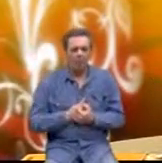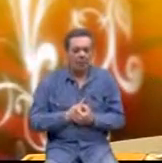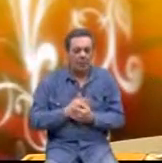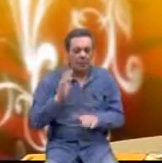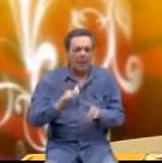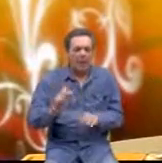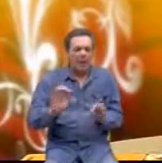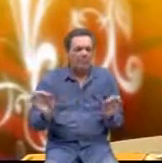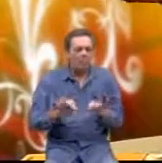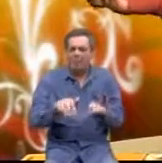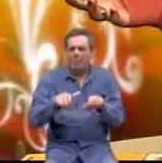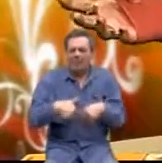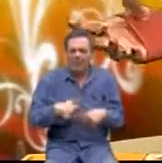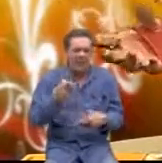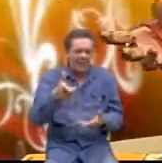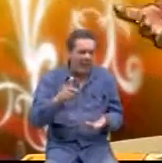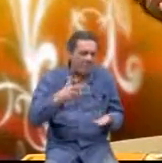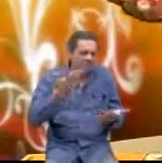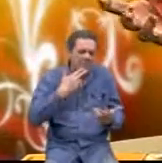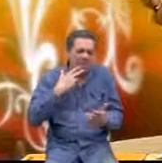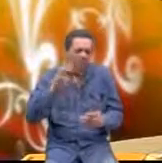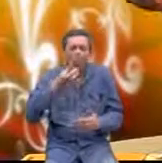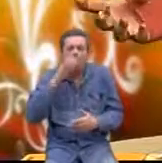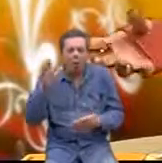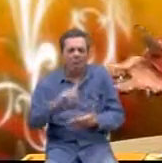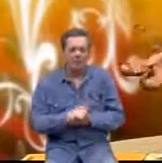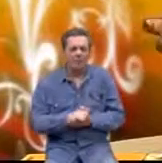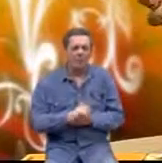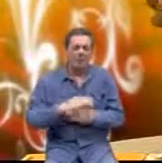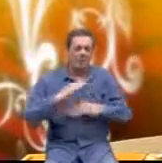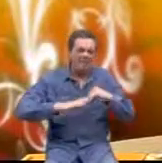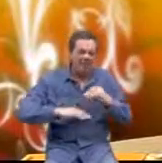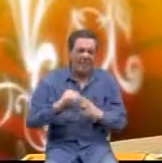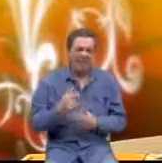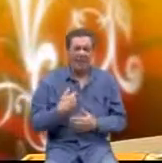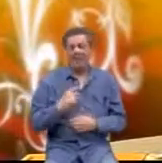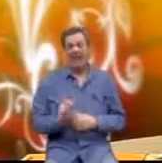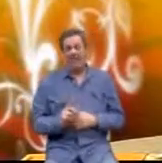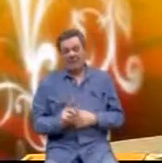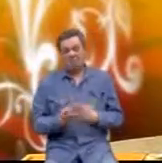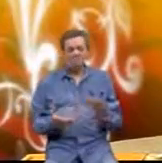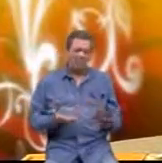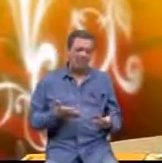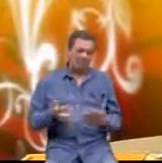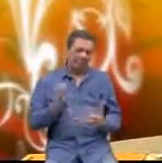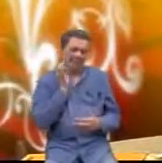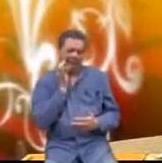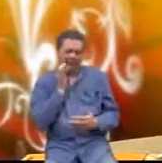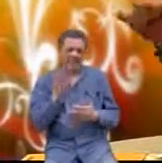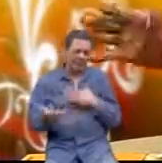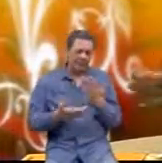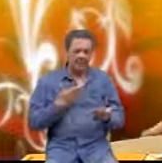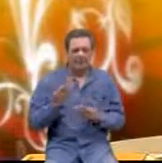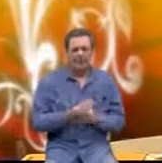nismo spremni prihvatiti da je taj neko bolji, kvalitetniji, a ja nisam, pa me još to onda više podsjeća na moje